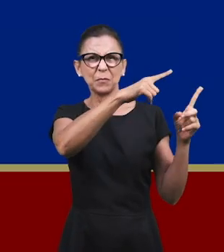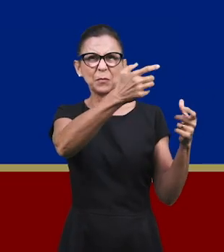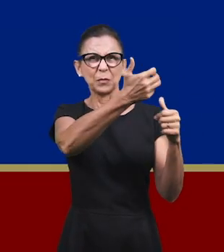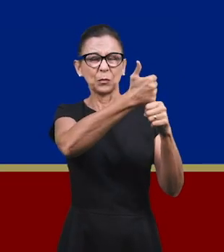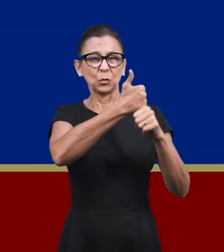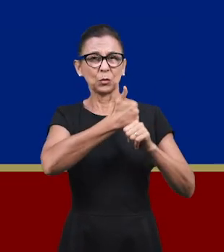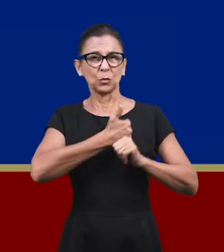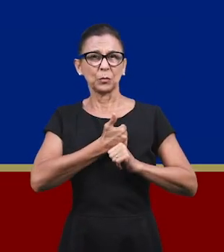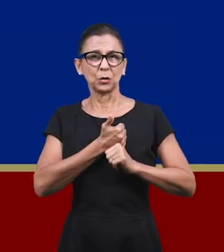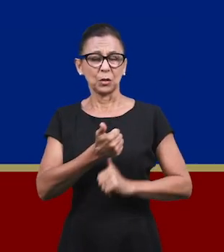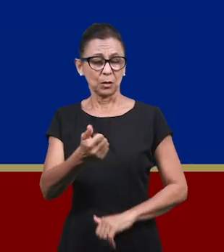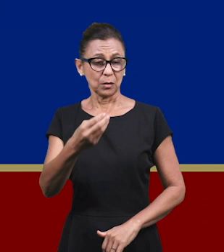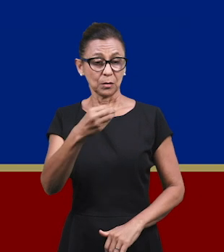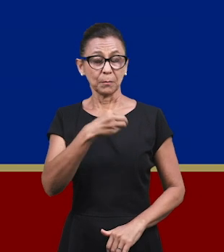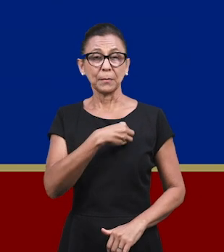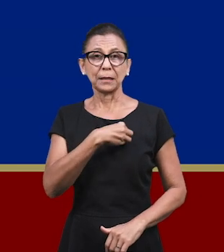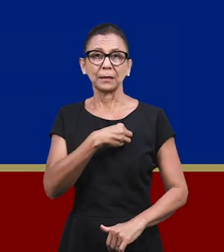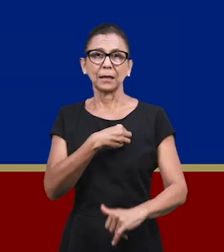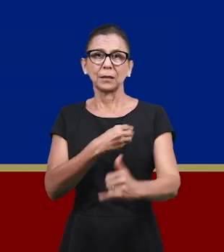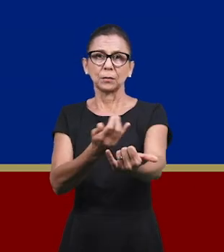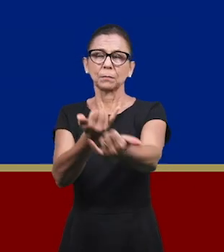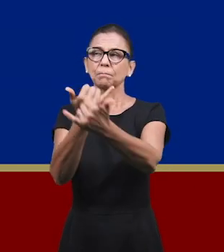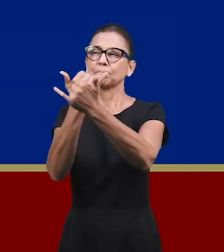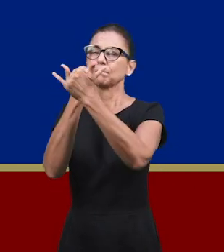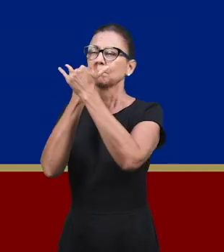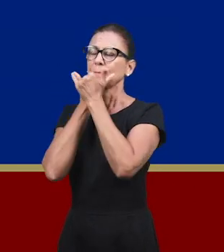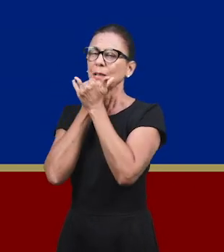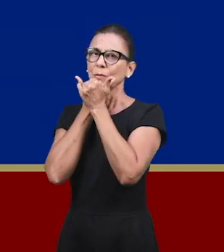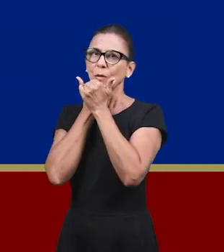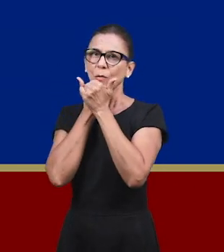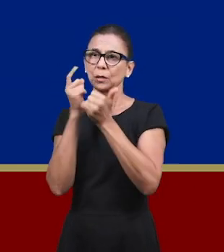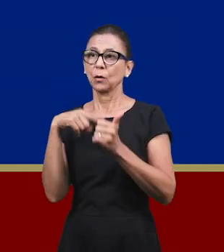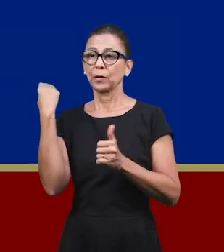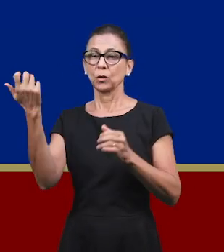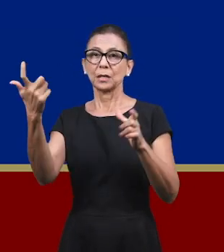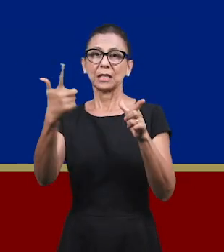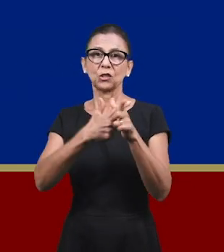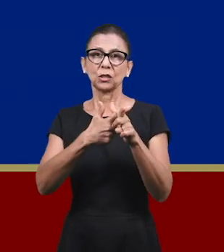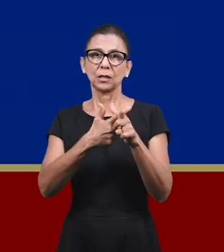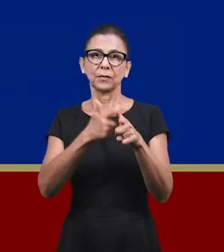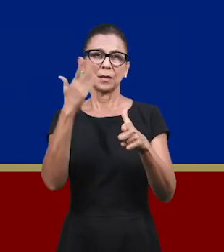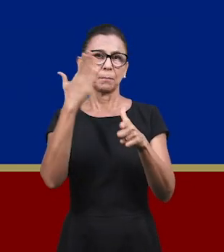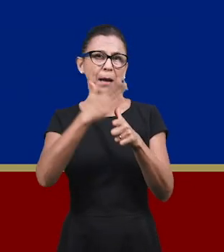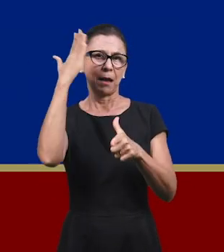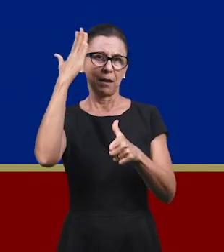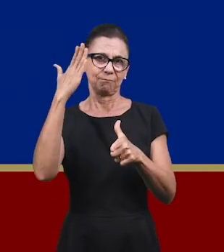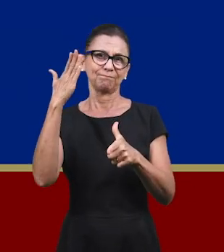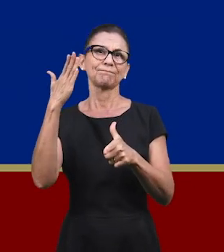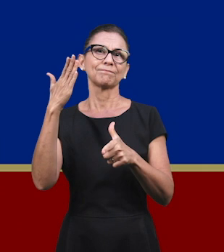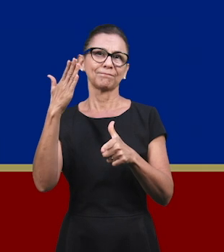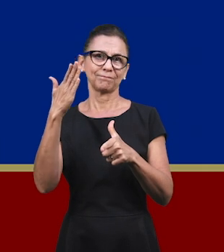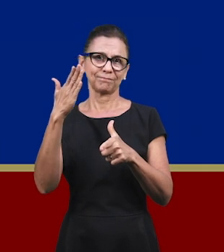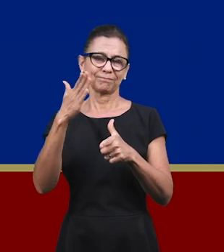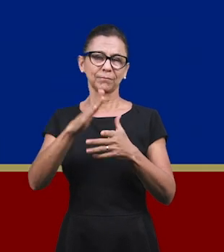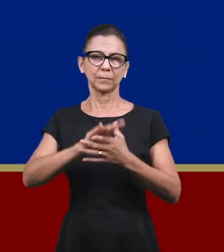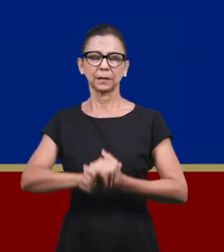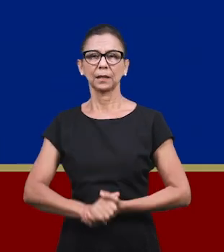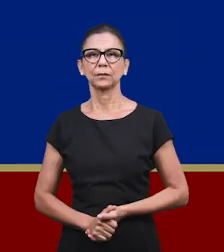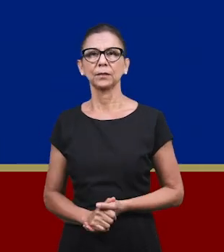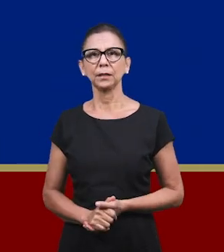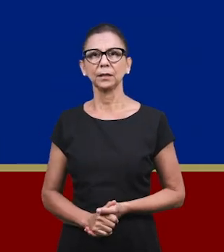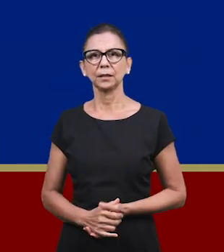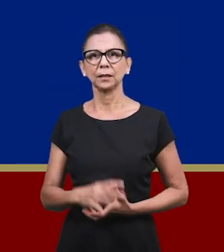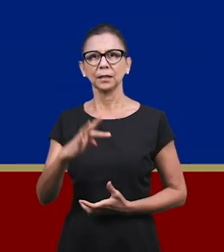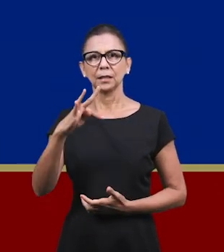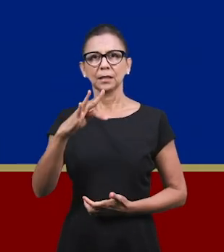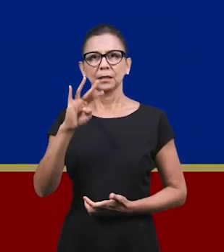mort, il a rayé cette dette, payé nos dettes. Il a effacé notre dette, la dette